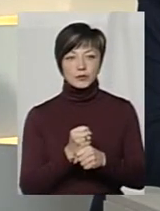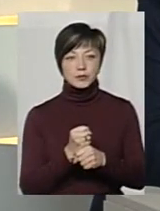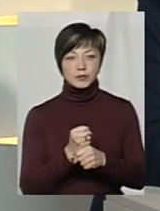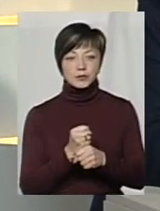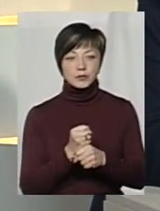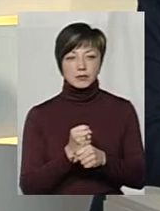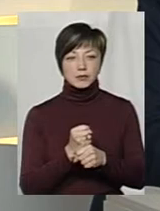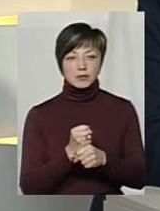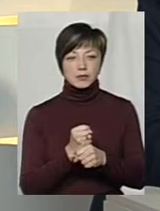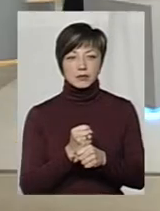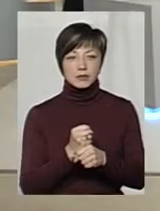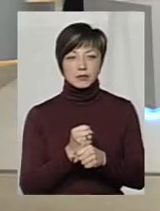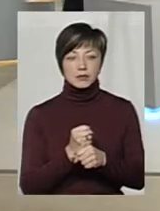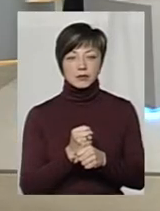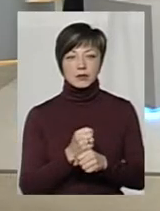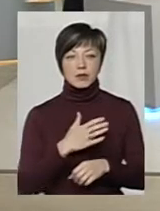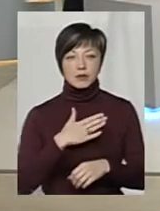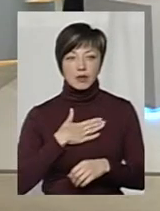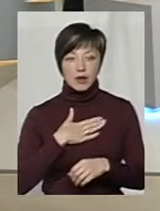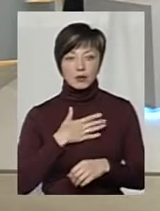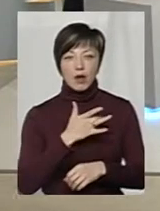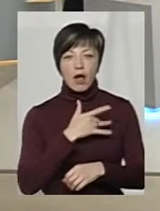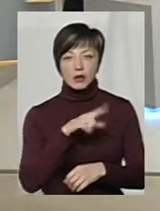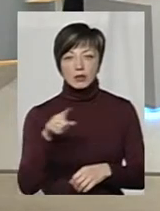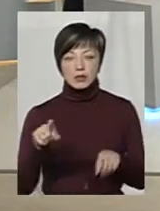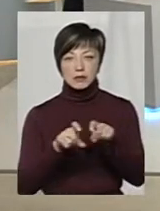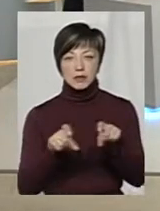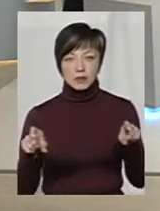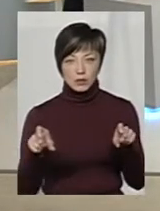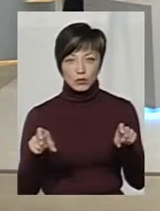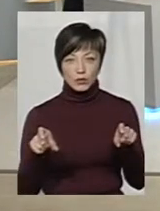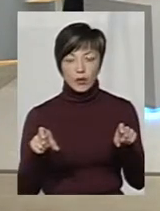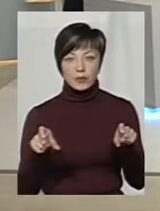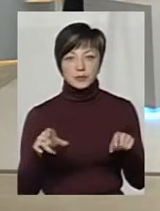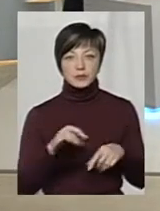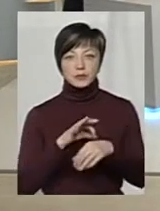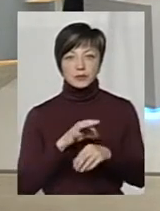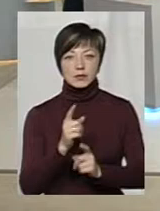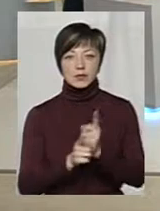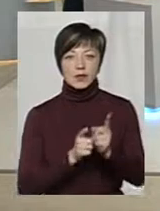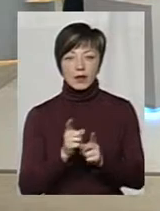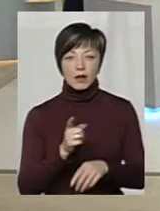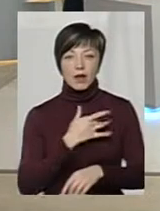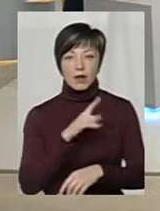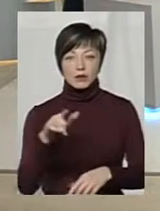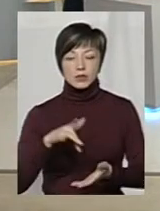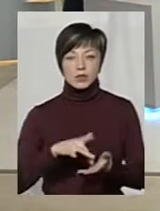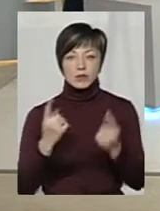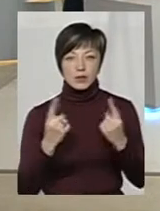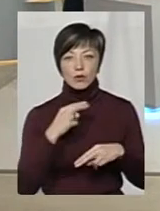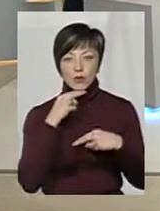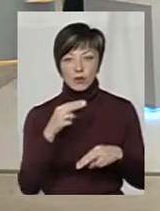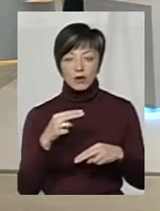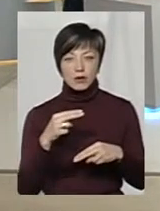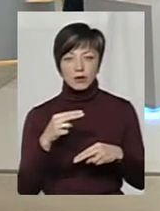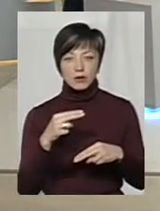кардіоцентру. Із нашого кардіодиспансеру проводиться реконструкція кардіоцентру. Велика увага